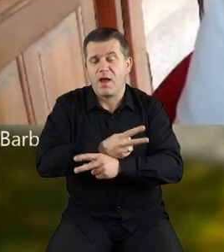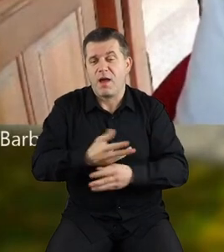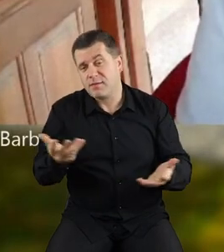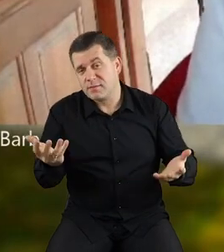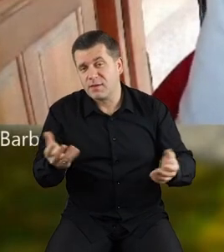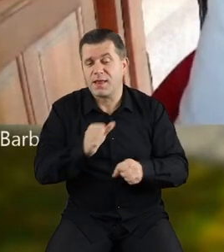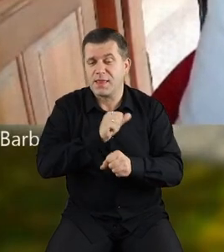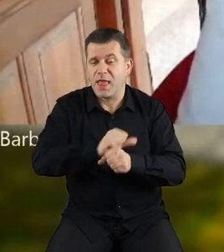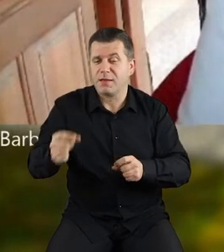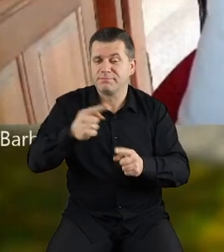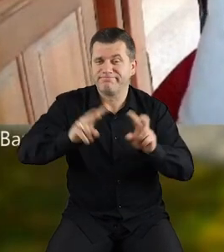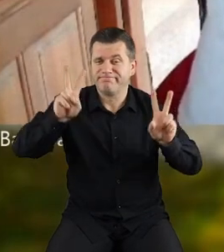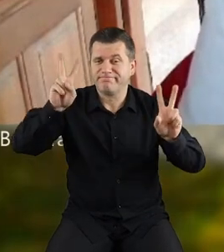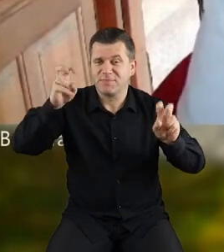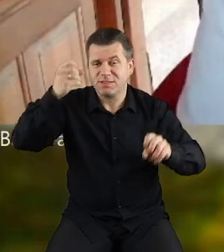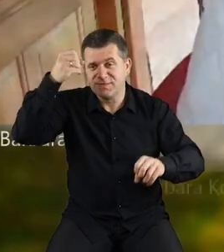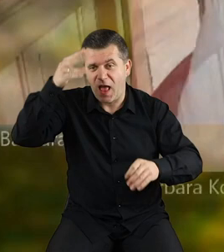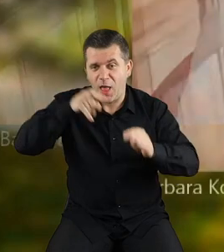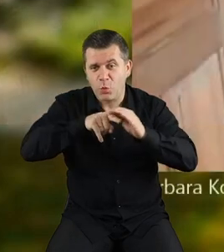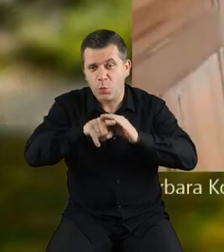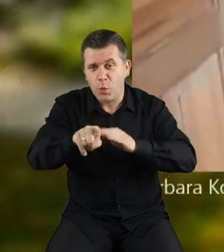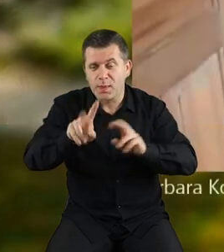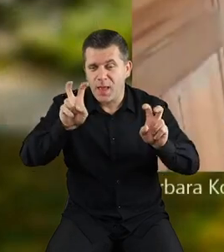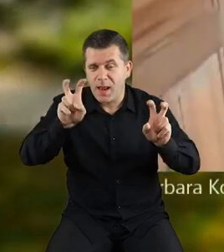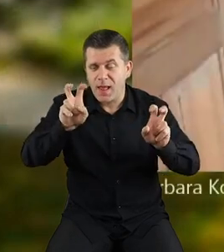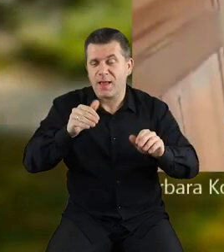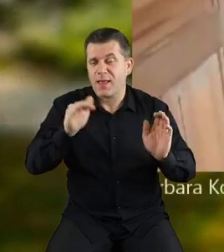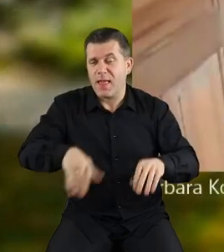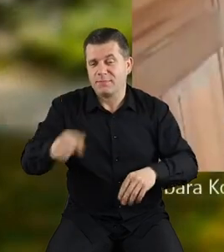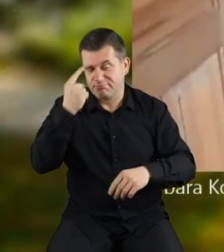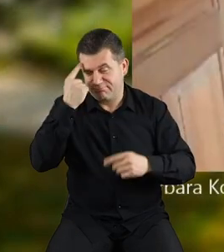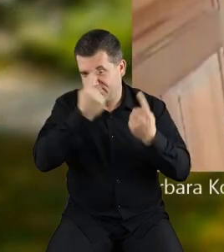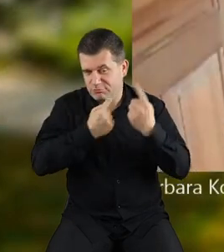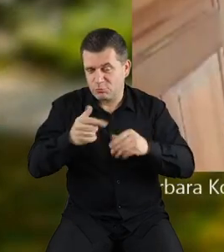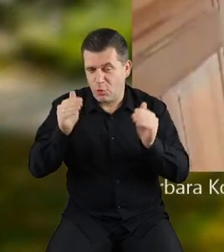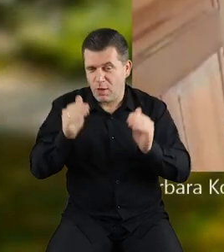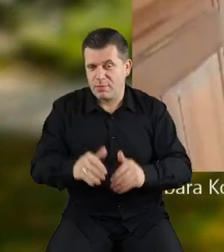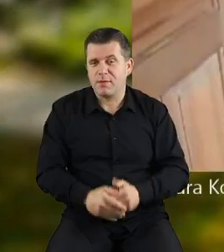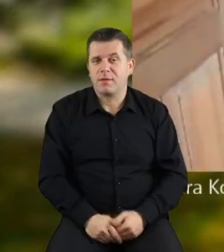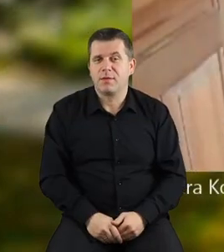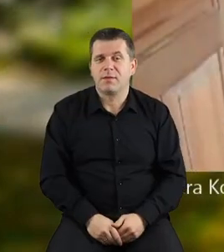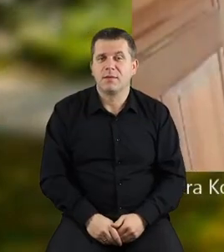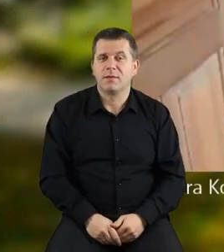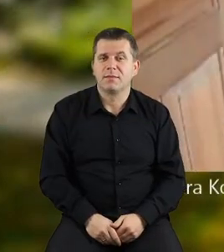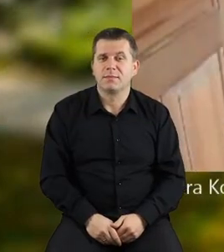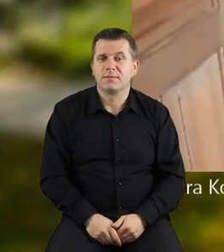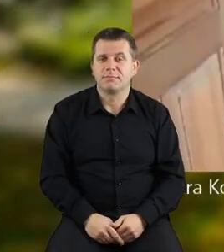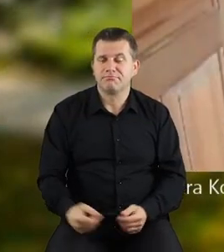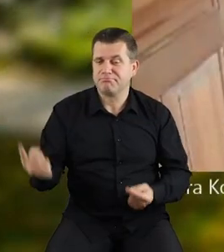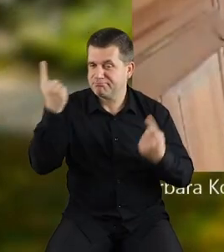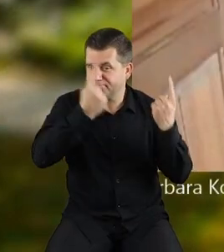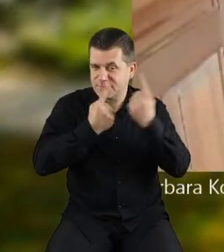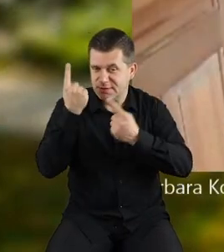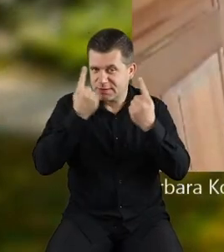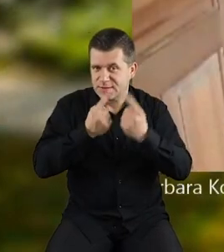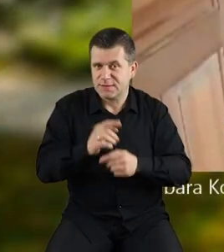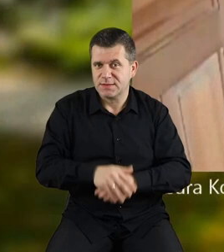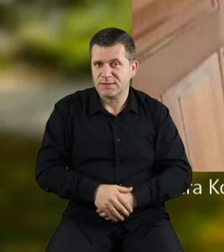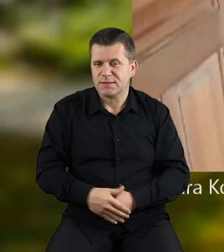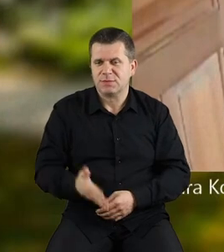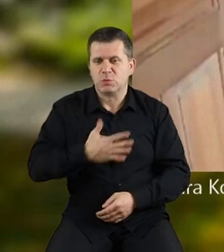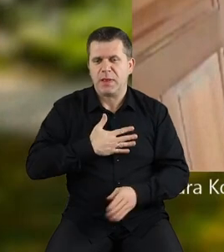kawiarni, a więc jest światełko w tunelu, tylko jesteśmy skłonni chyba właśnie nastawiać się